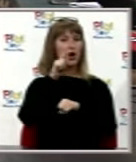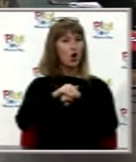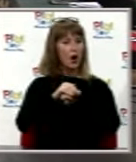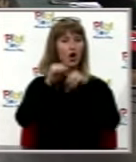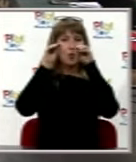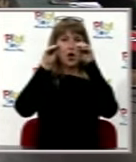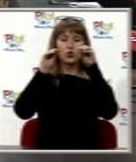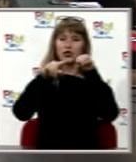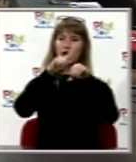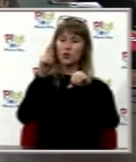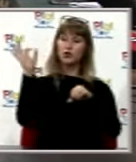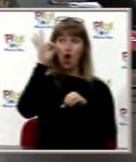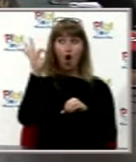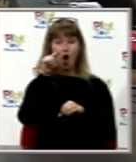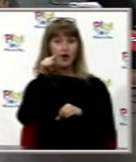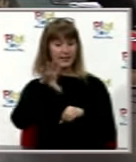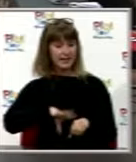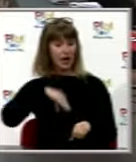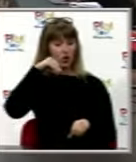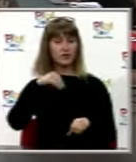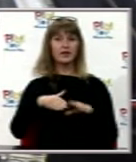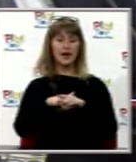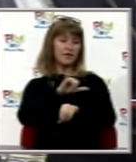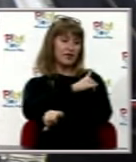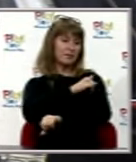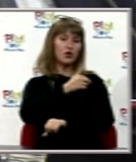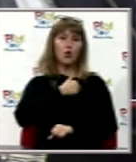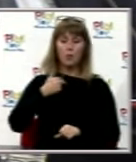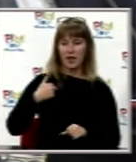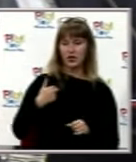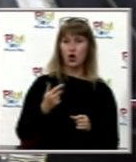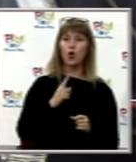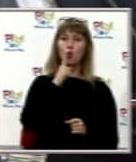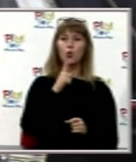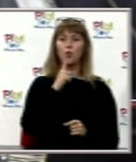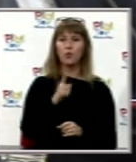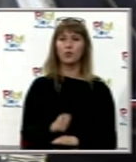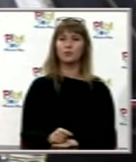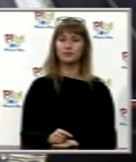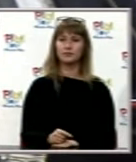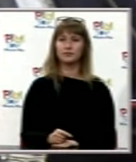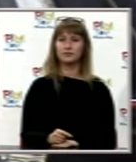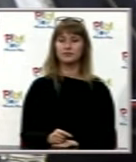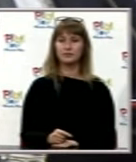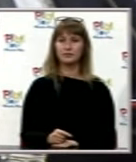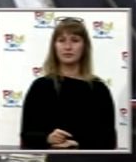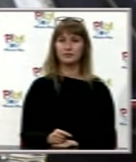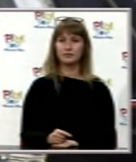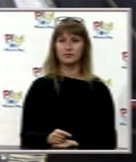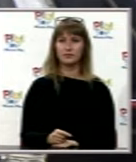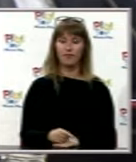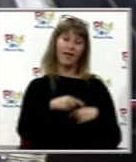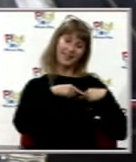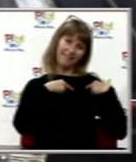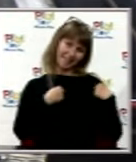nauczycielom z okazji tego święta w imieniu naszego klubu, oczywiście swoim własnym, bo jestem pedagogiem, składam